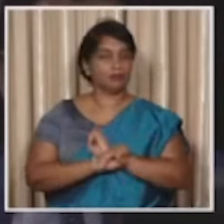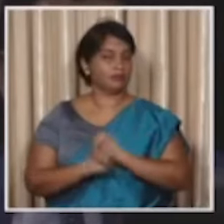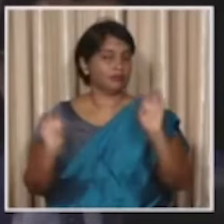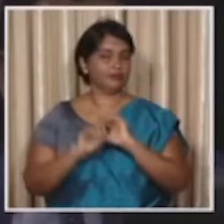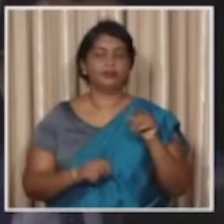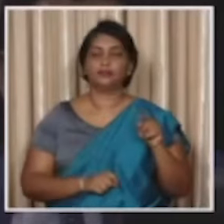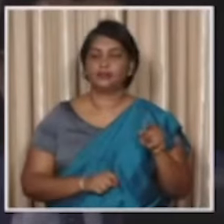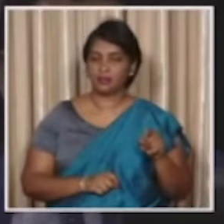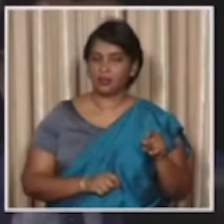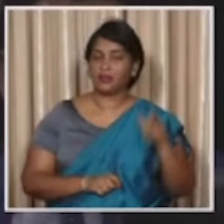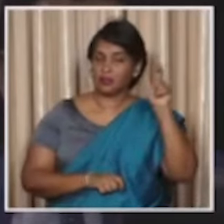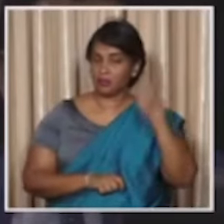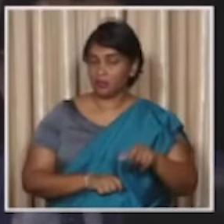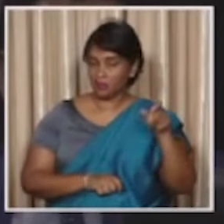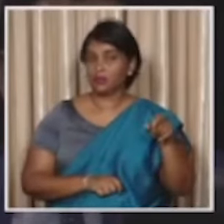දාන අය